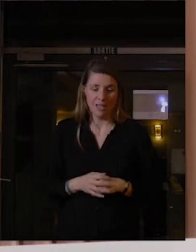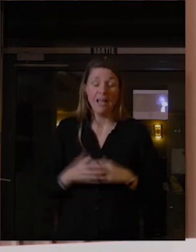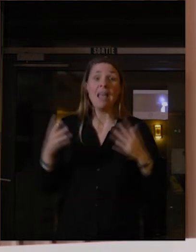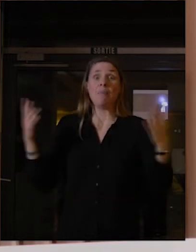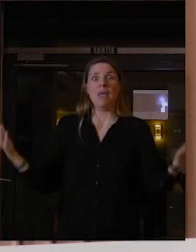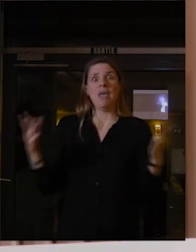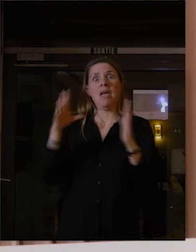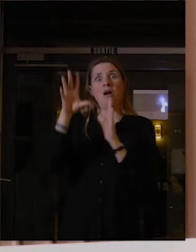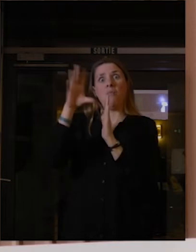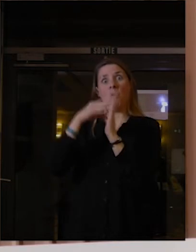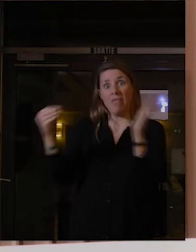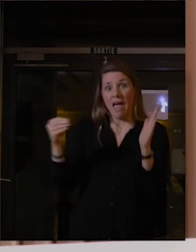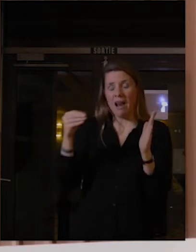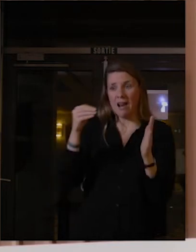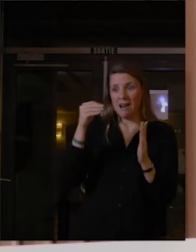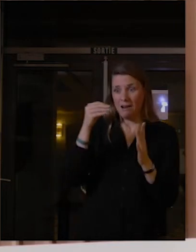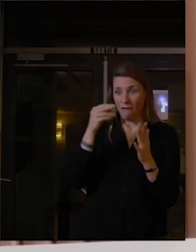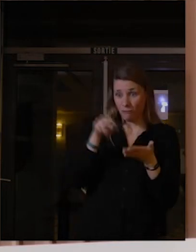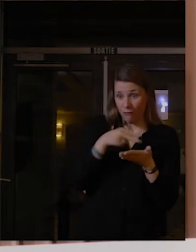modèles en danse classique noire,